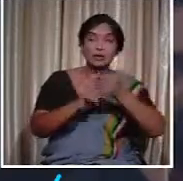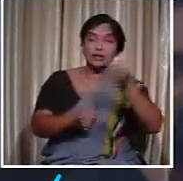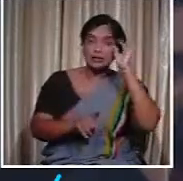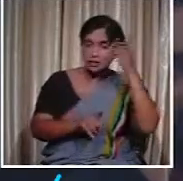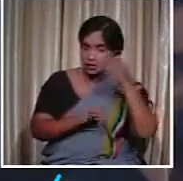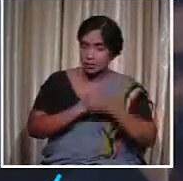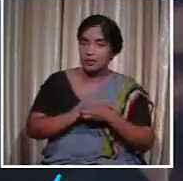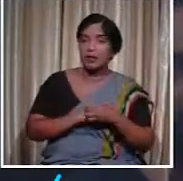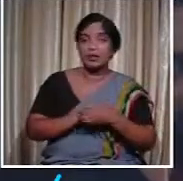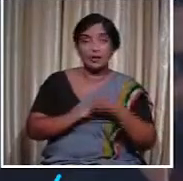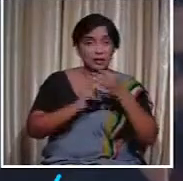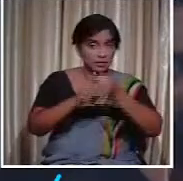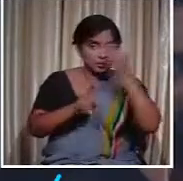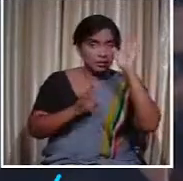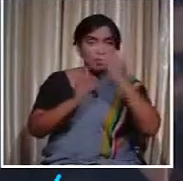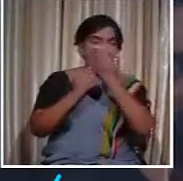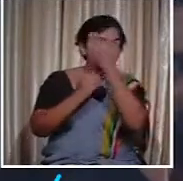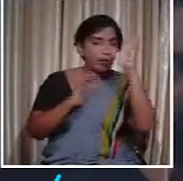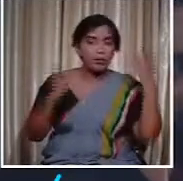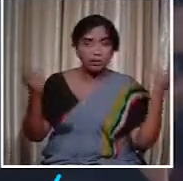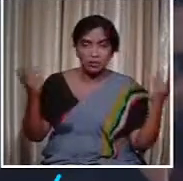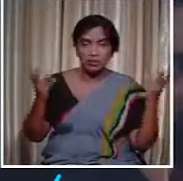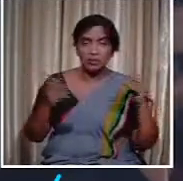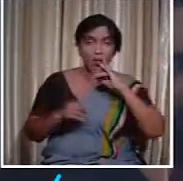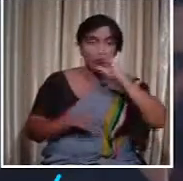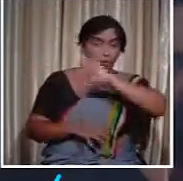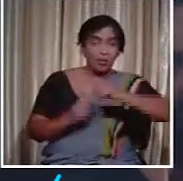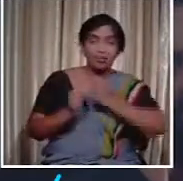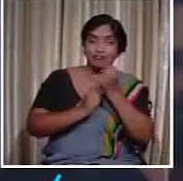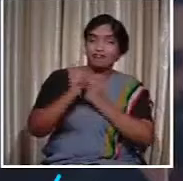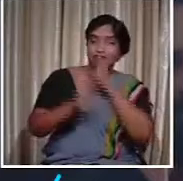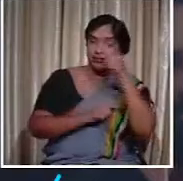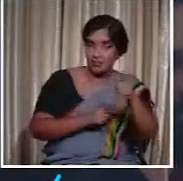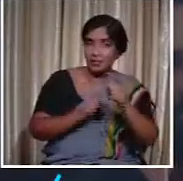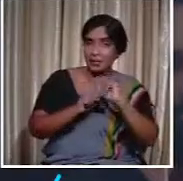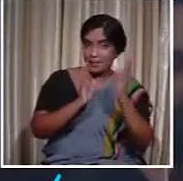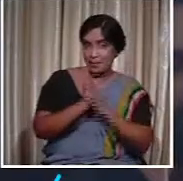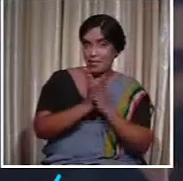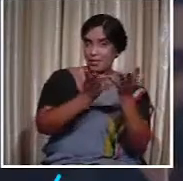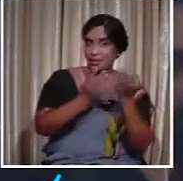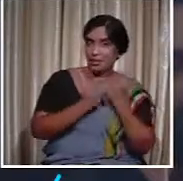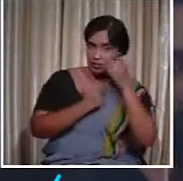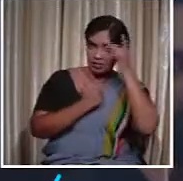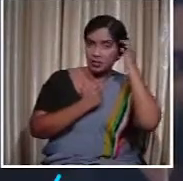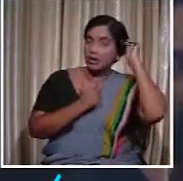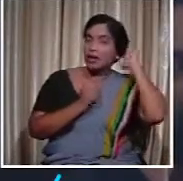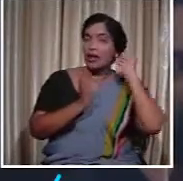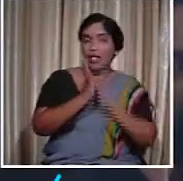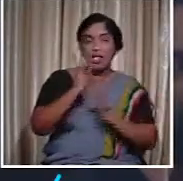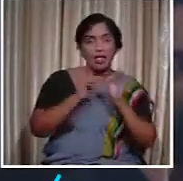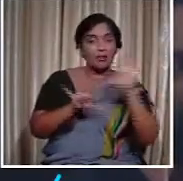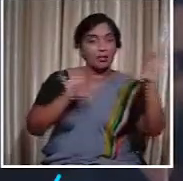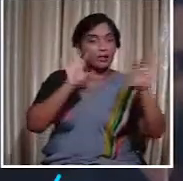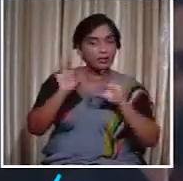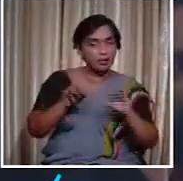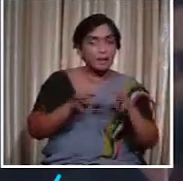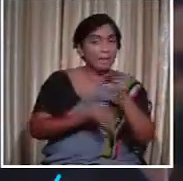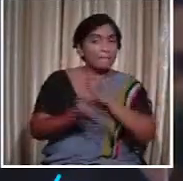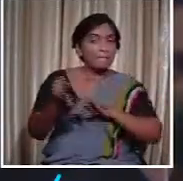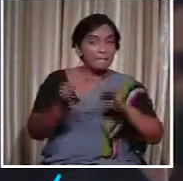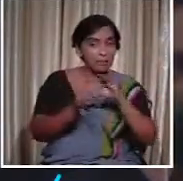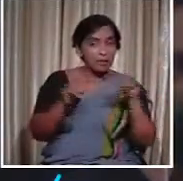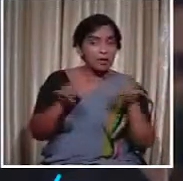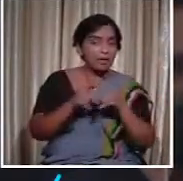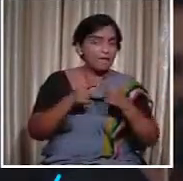එතකොට මේ ජනාධිපති අයින් වෙන්න නැතුව අඬ ගහපු ගමන් ගිහිල්ලා මේ අගමැති ධූරය අරගෙන ඇමති මණ්ඩලයක් පත් කරලා